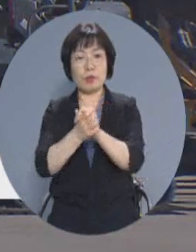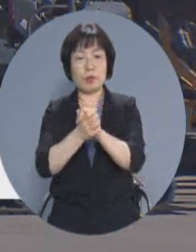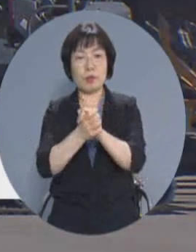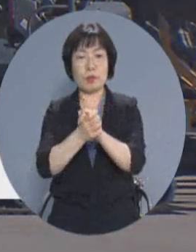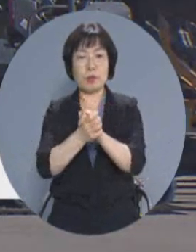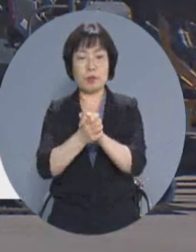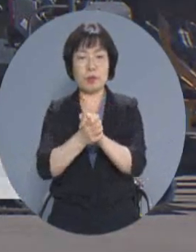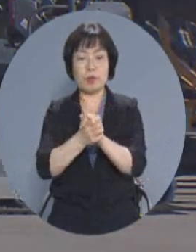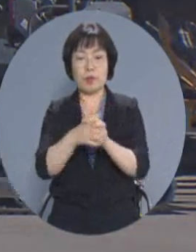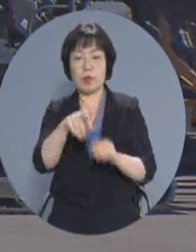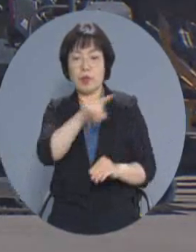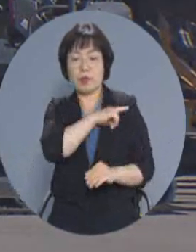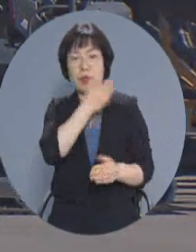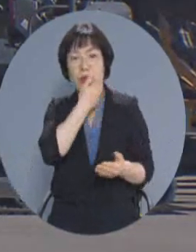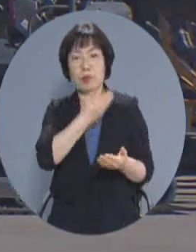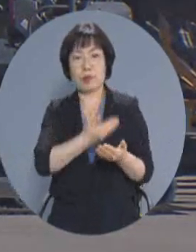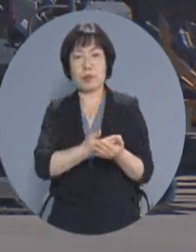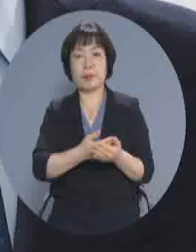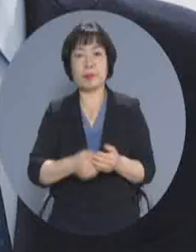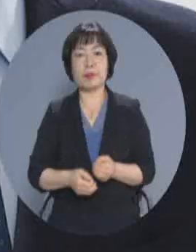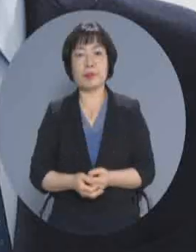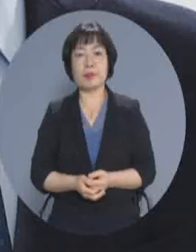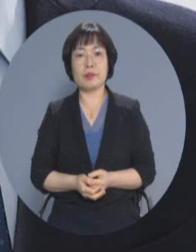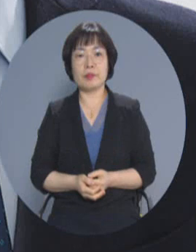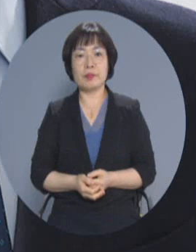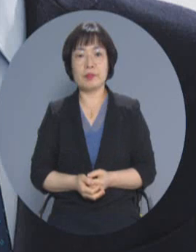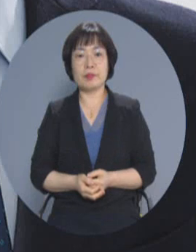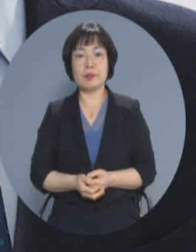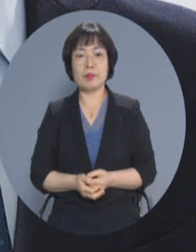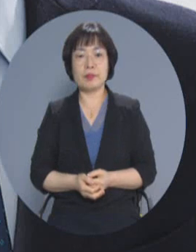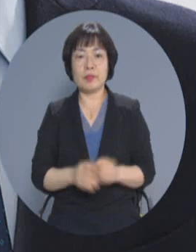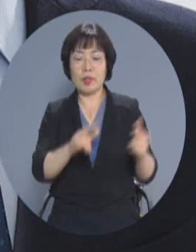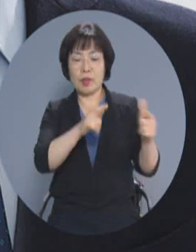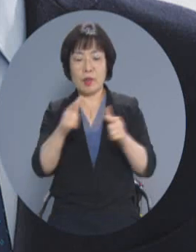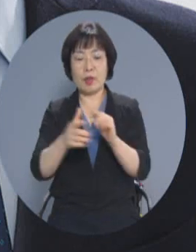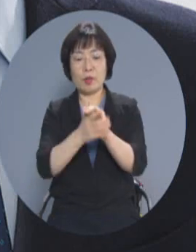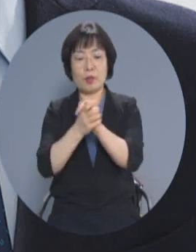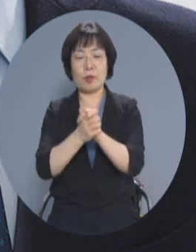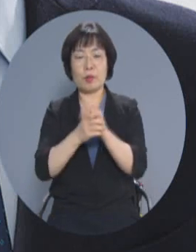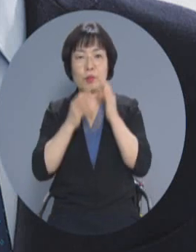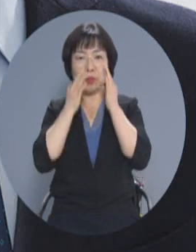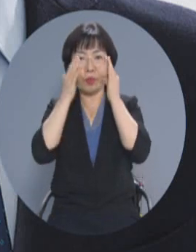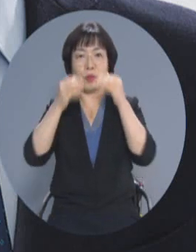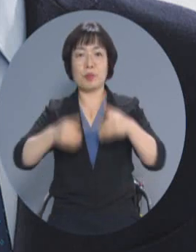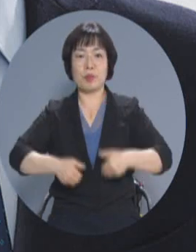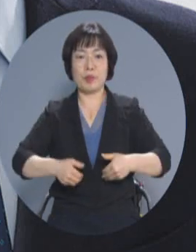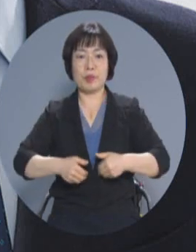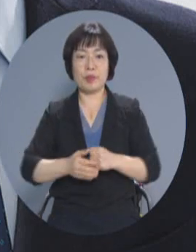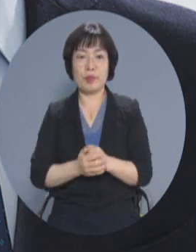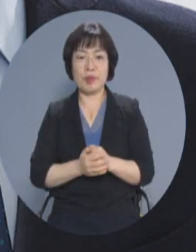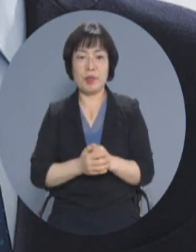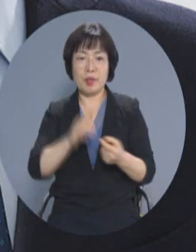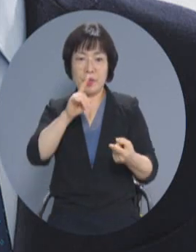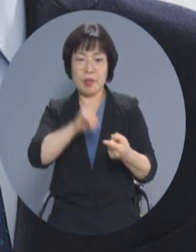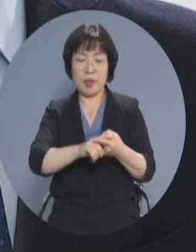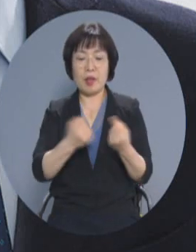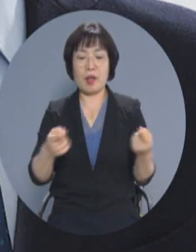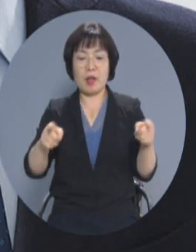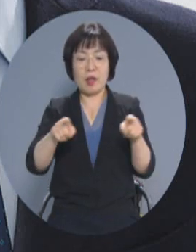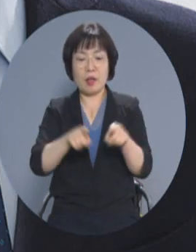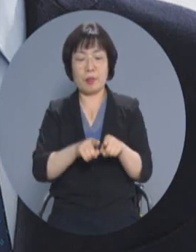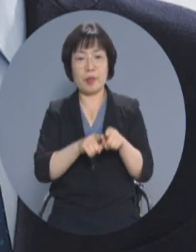목소리를 내는 것이 무엇보다 중요합니다. 다각적 협조와 노력이 필요합니다. 그래서 그 부분을